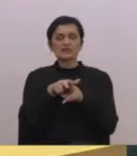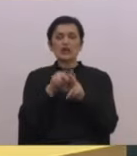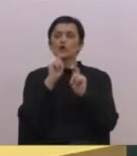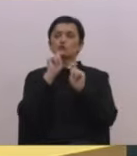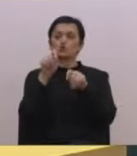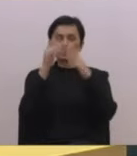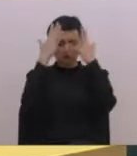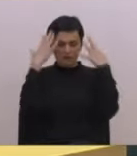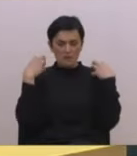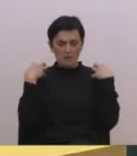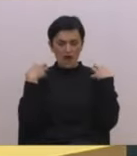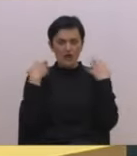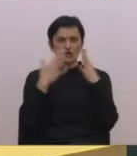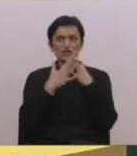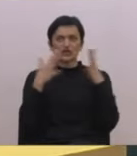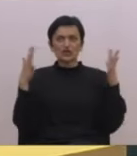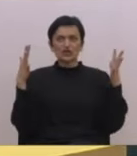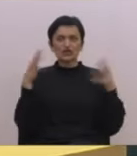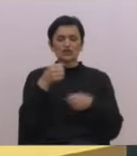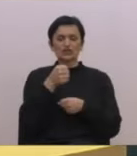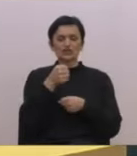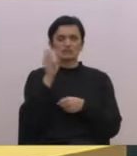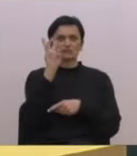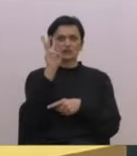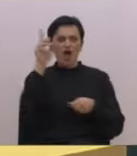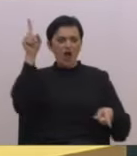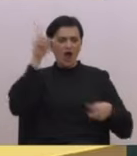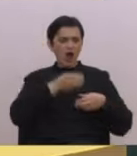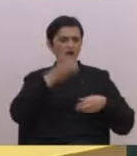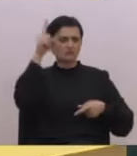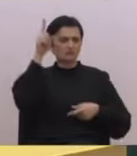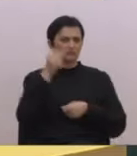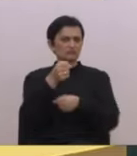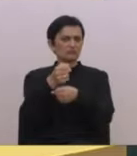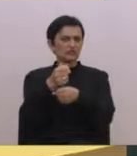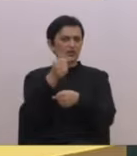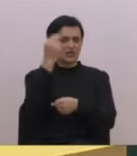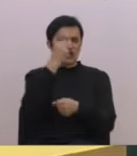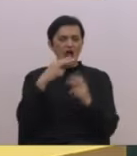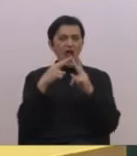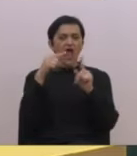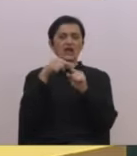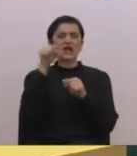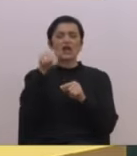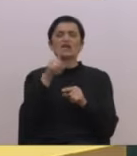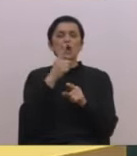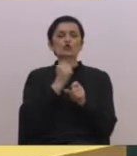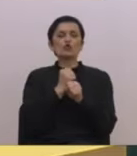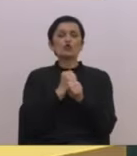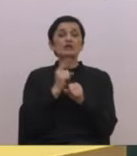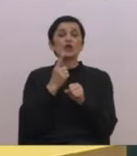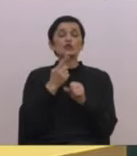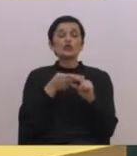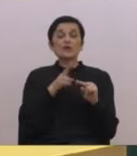პატრიარქს, დადიან დიდი კელაპტრებით ეკლესიებში. რა არის ეს? რატო შვებიან ამას, თუ იცით? ამას